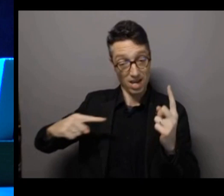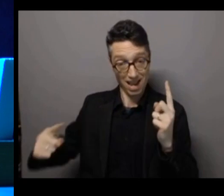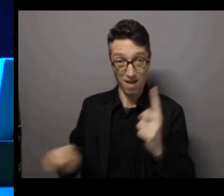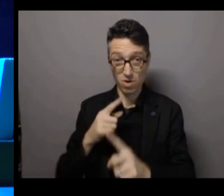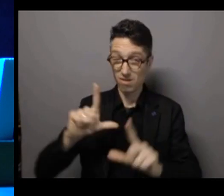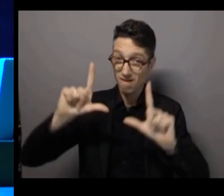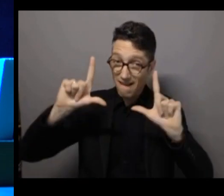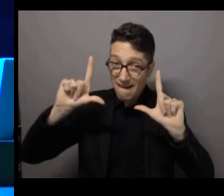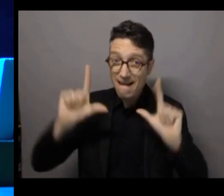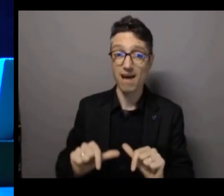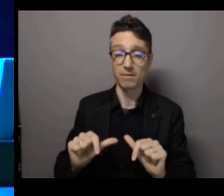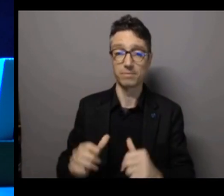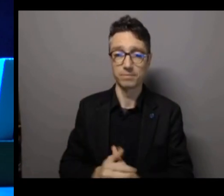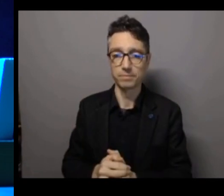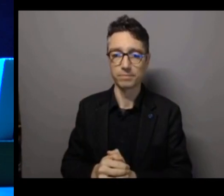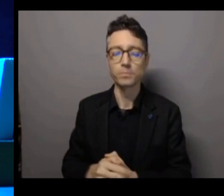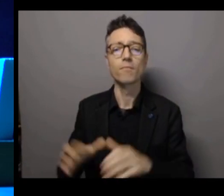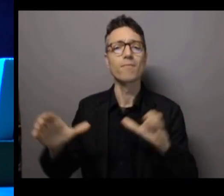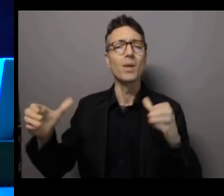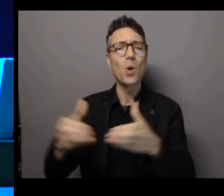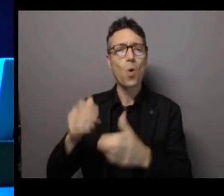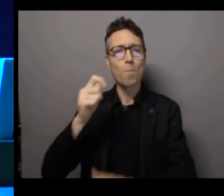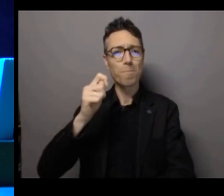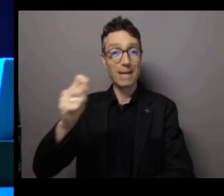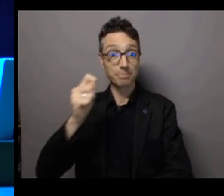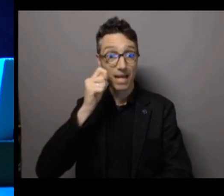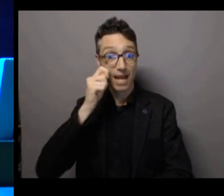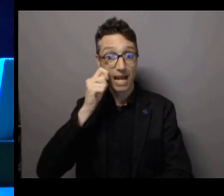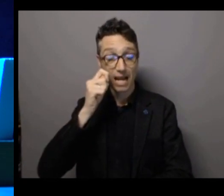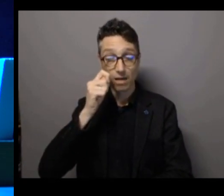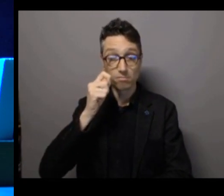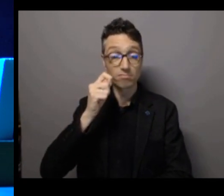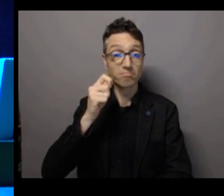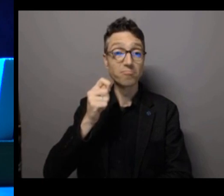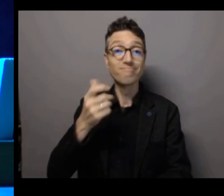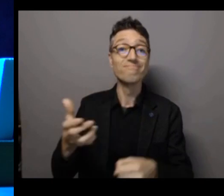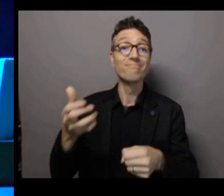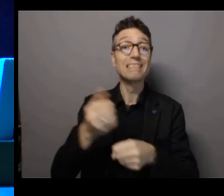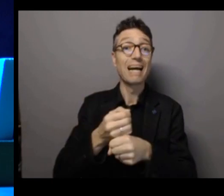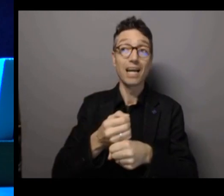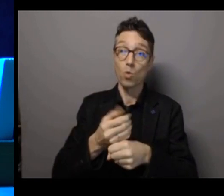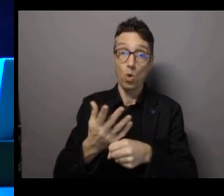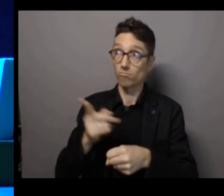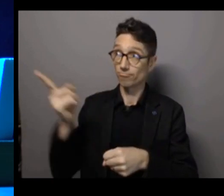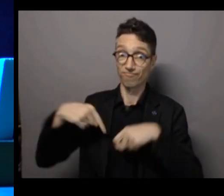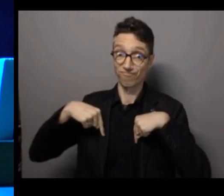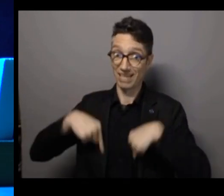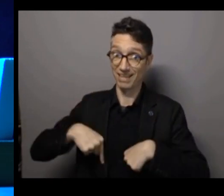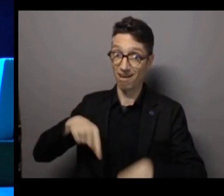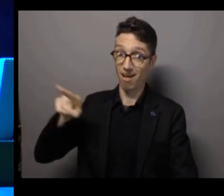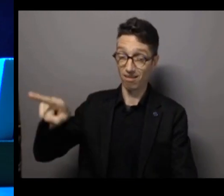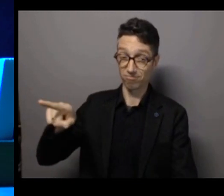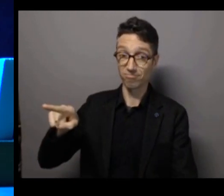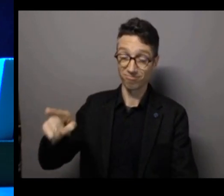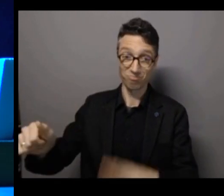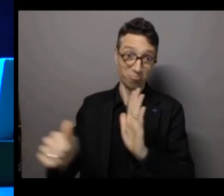groupe d'experts d'usage a été, je le rappelle, voulu par l'État, qui endosse ici son rôle d'ensemblier, et il met autour de la